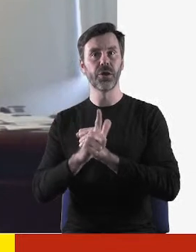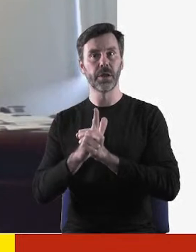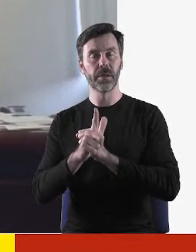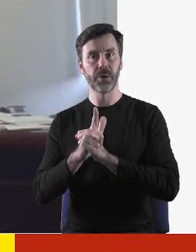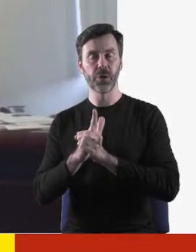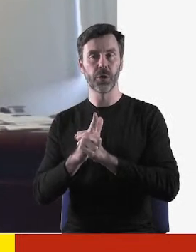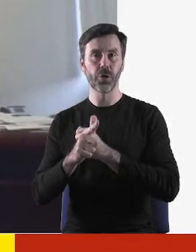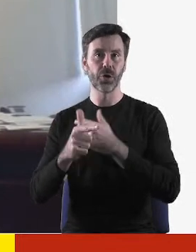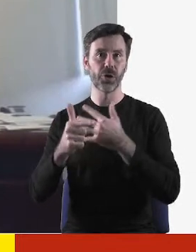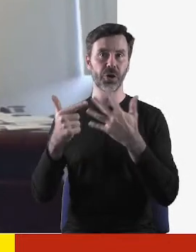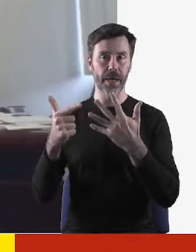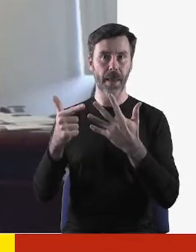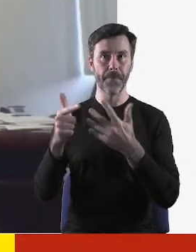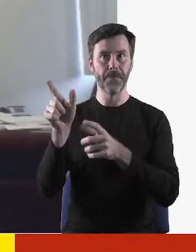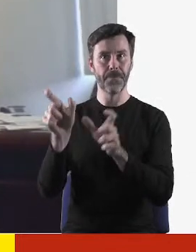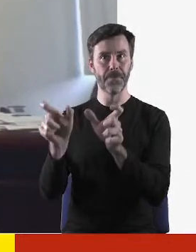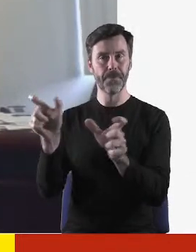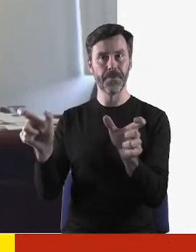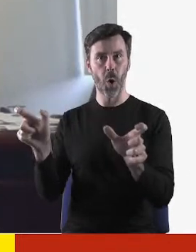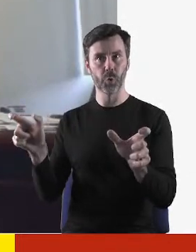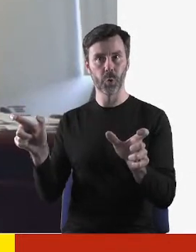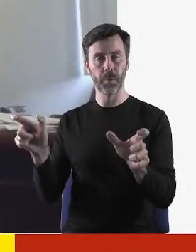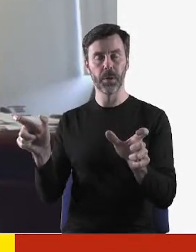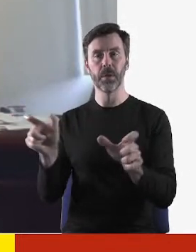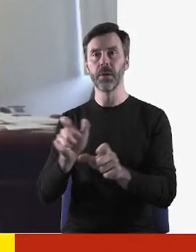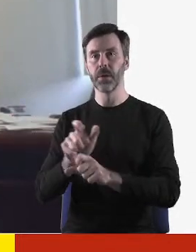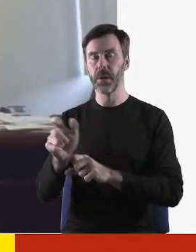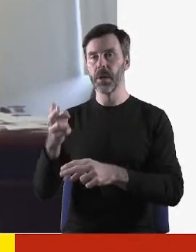277 pacjentów, którzy są,